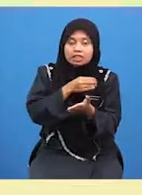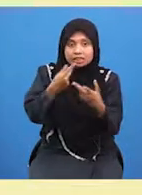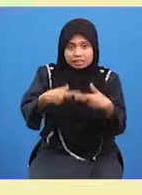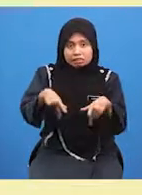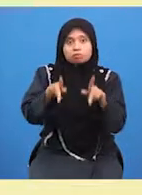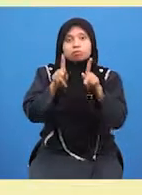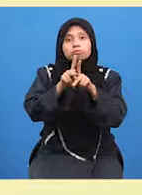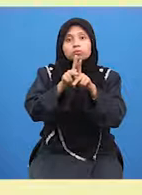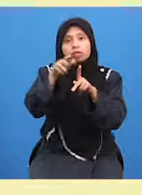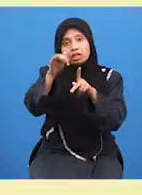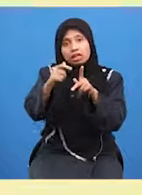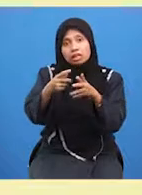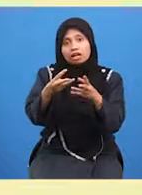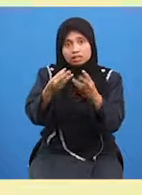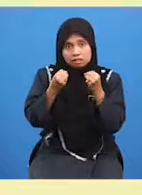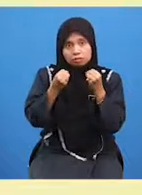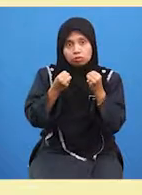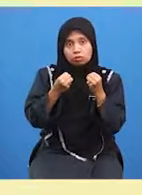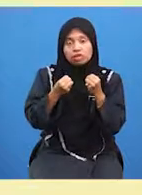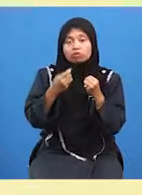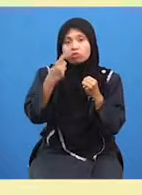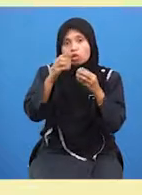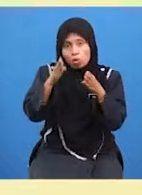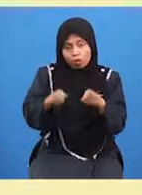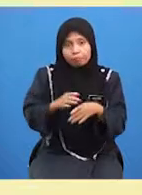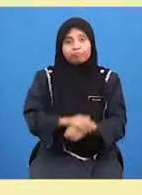keperluan yang dikendaki oleh pelanggan.